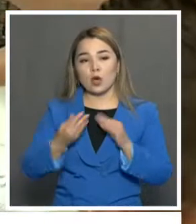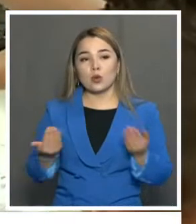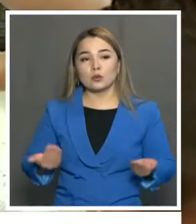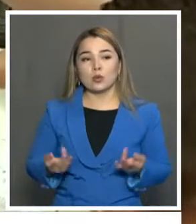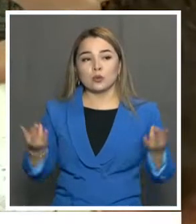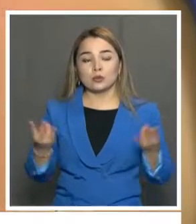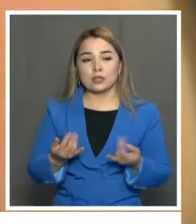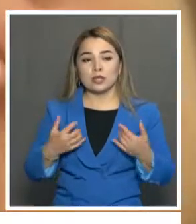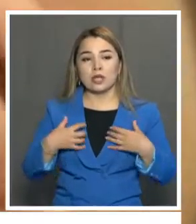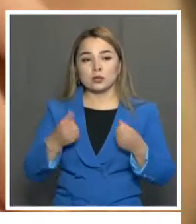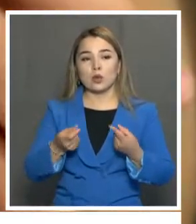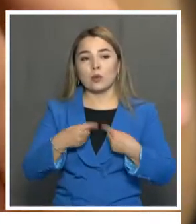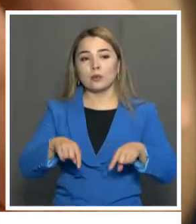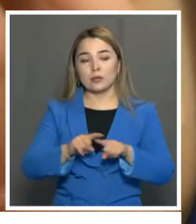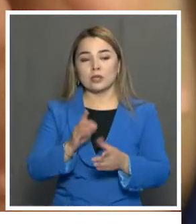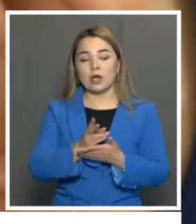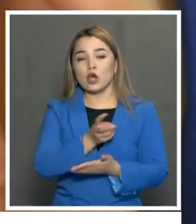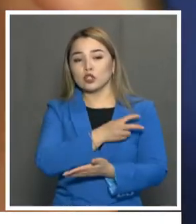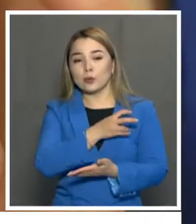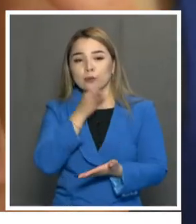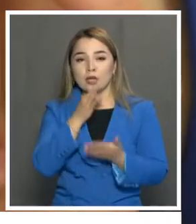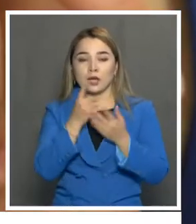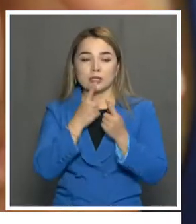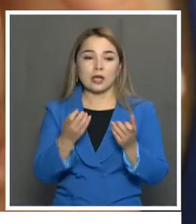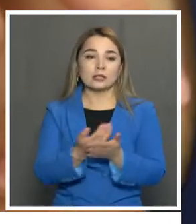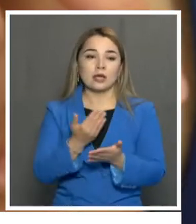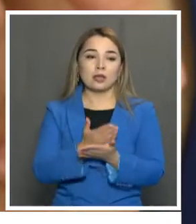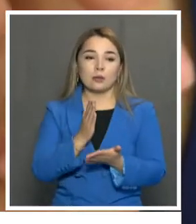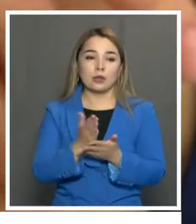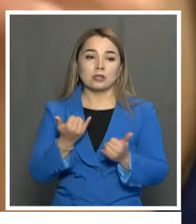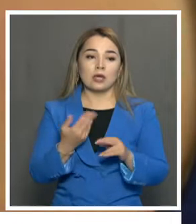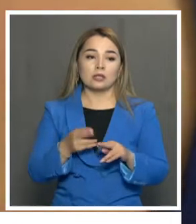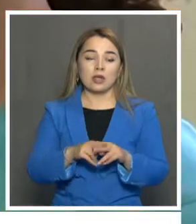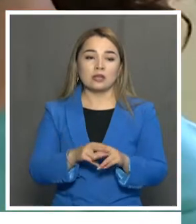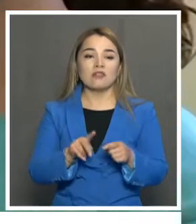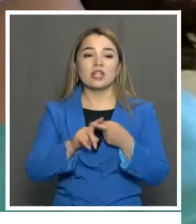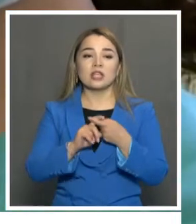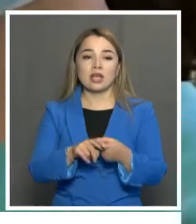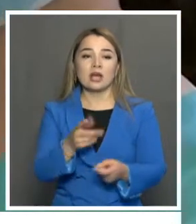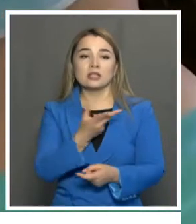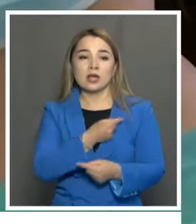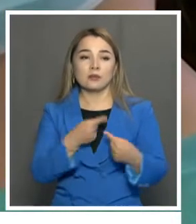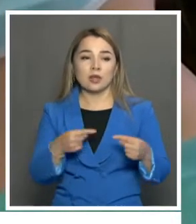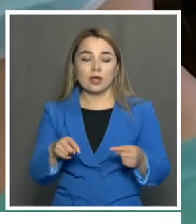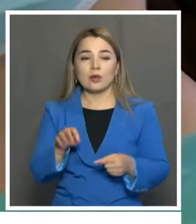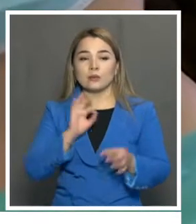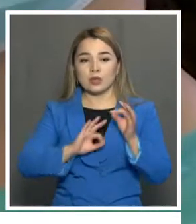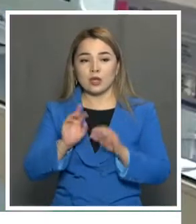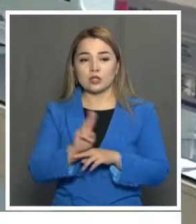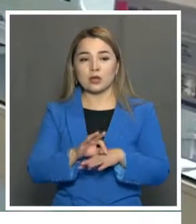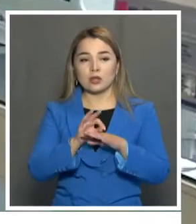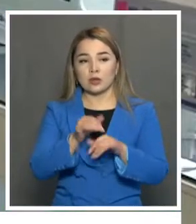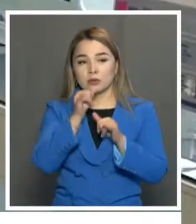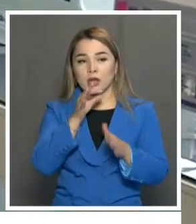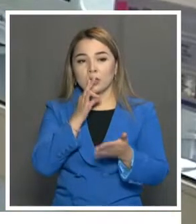дүниежүзілік денсаулық сақтау ұйымының өкілі доктор Дэвид Набарра мәлімдеді. Оның ойынша бұл инфекцияны екпе дәрі-дәрмектің күшімен жою мүмкін емес.